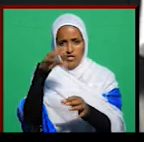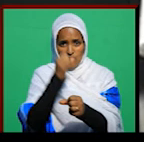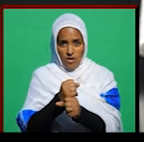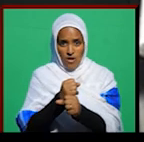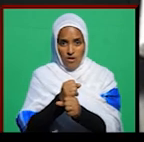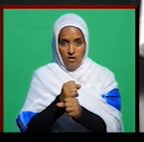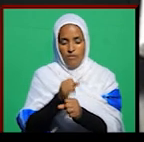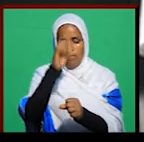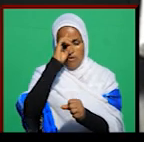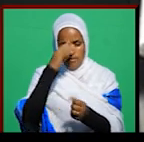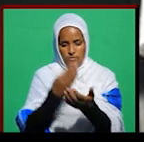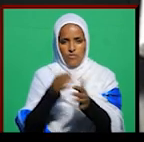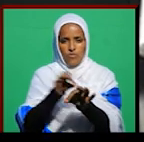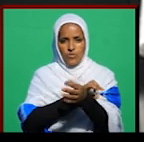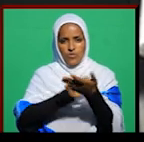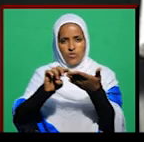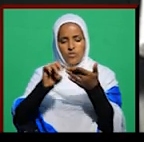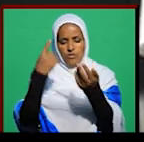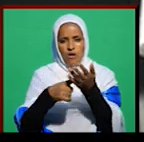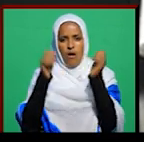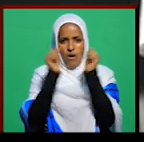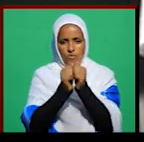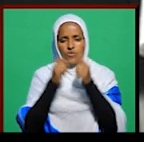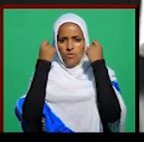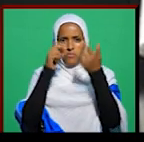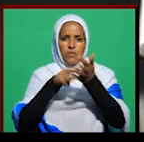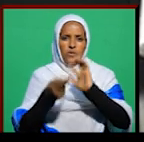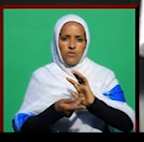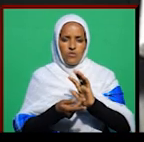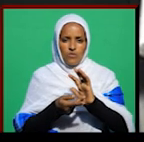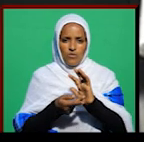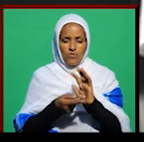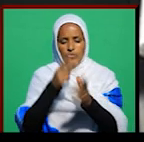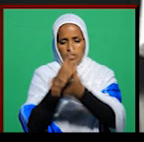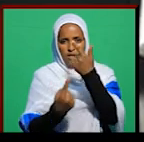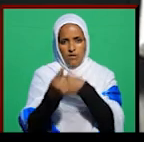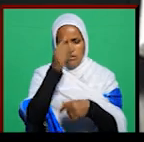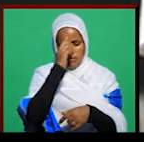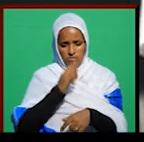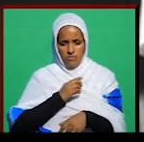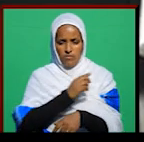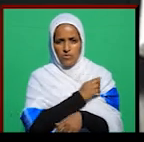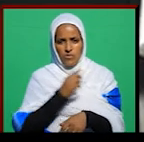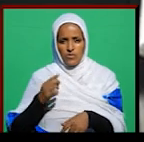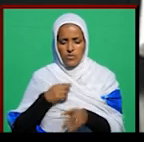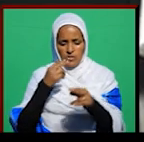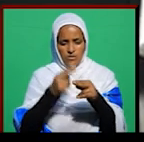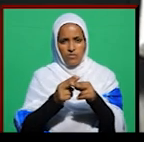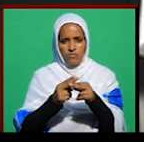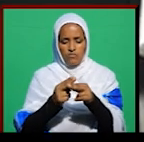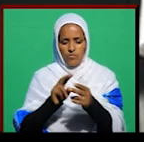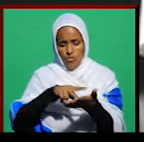እግዚአብሔር፣ የሚያማትብ ግን በአብ በወልድ በመንፈስ ቅዱስ ማማተብንም ከዚሁ ላይ አብረን እንረዳዋለን ማለት ነው። አት በስላሴ ብሎ በወድቅ እንኳን በአብ በወልድ በመንፈስ